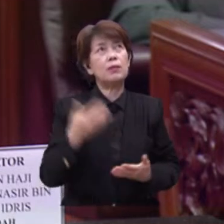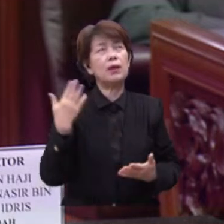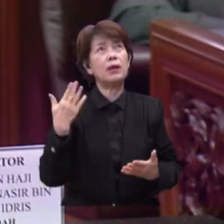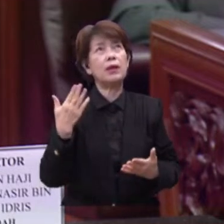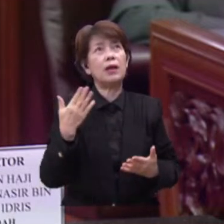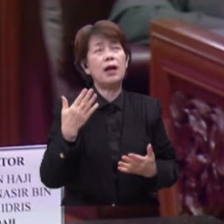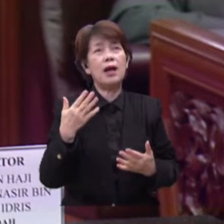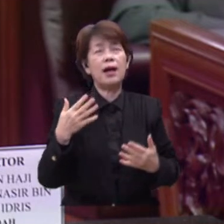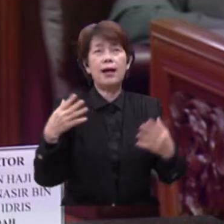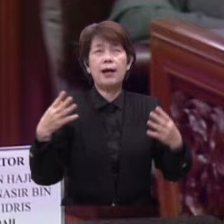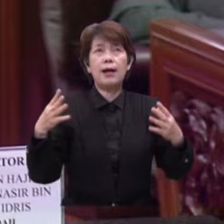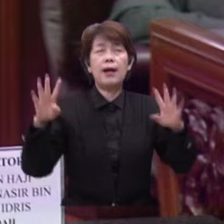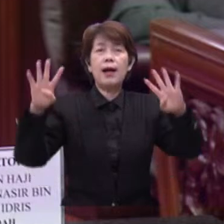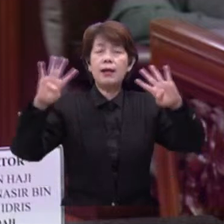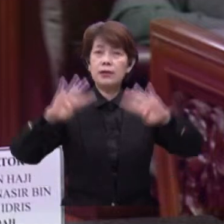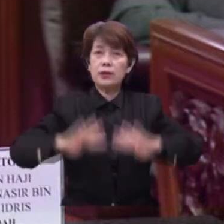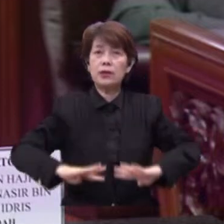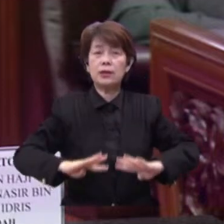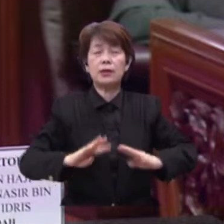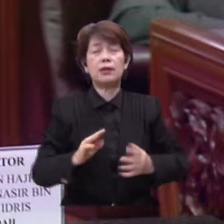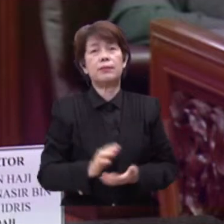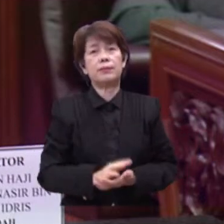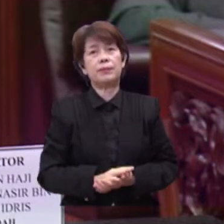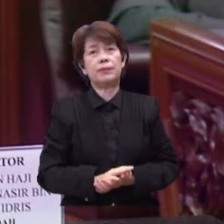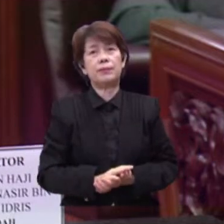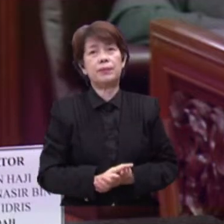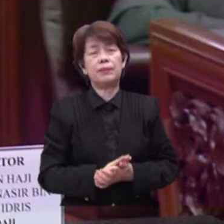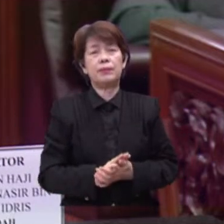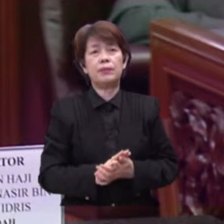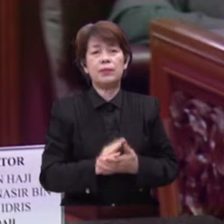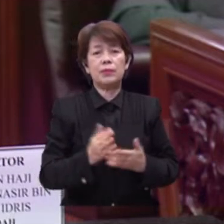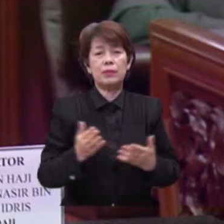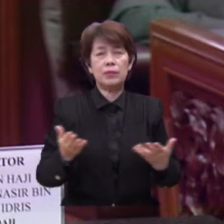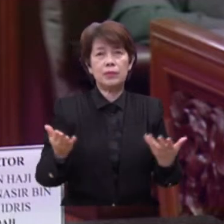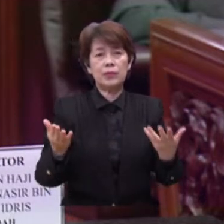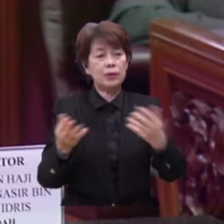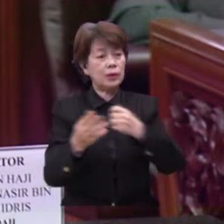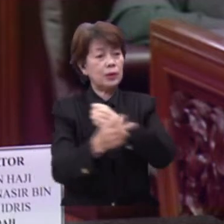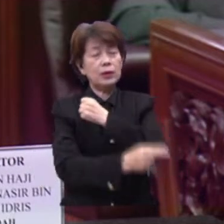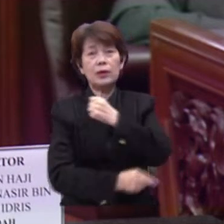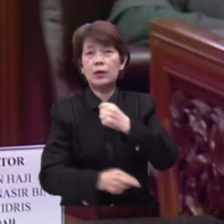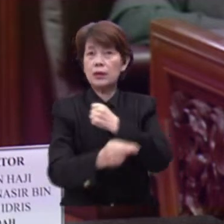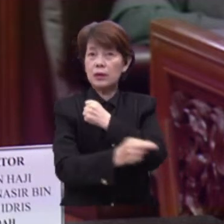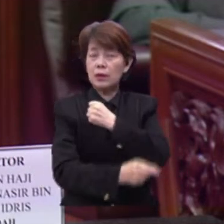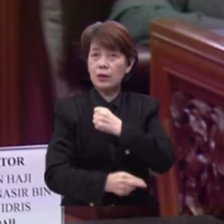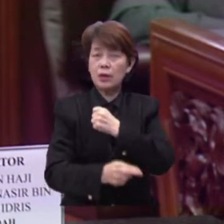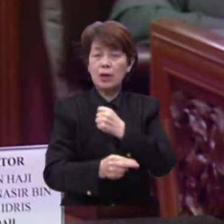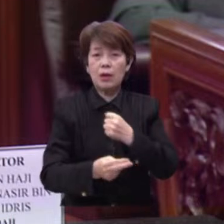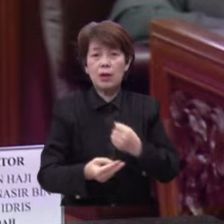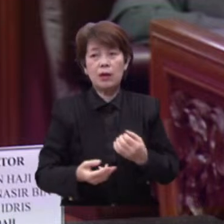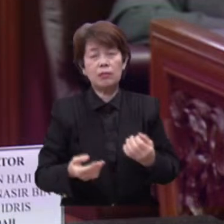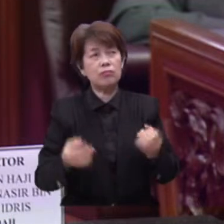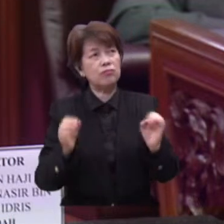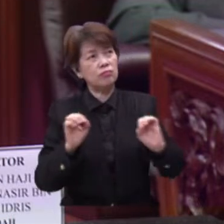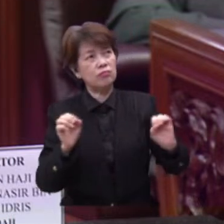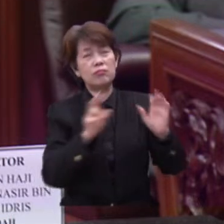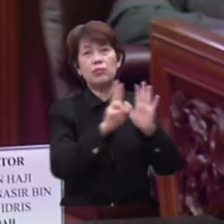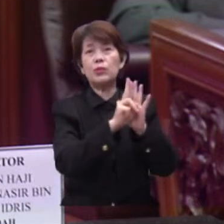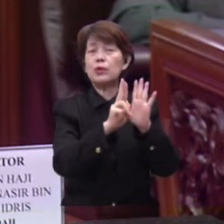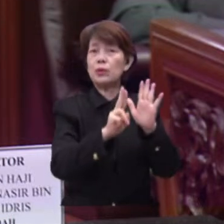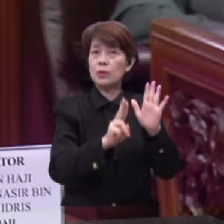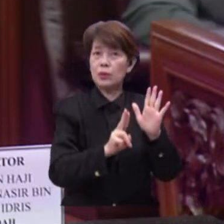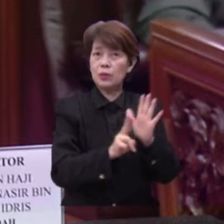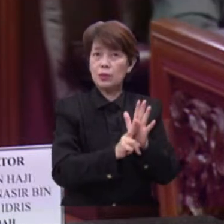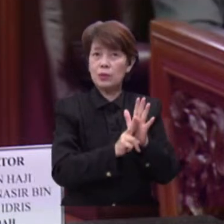ASEAN yang yang telah memasukkan ataupun tiada undang-undang untuk